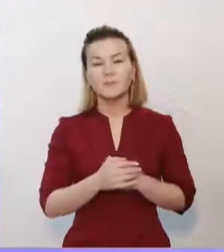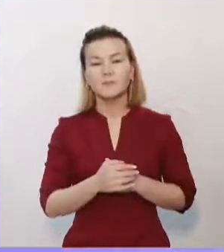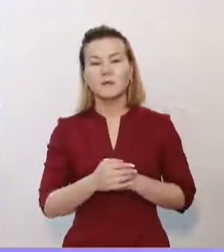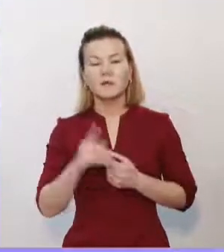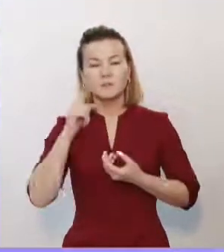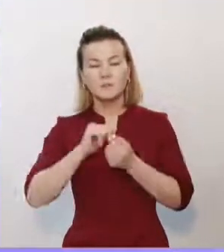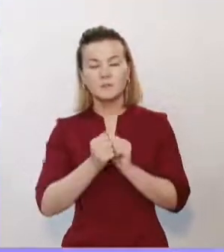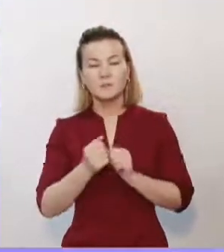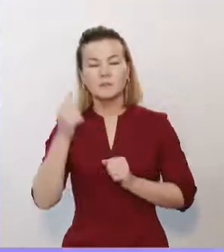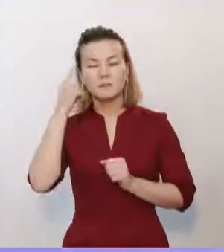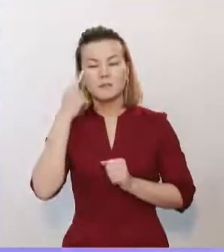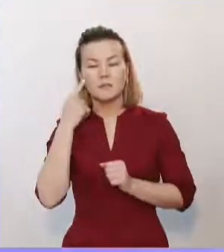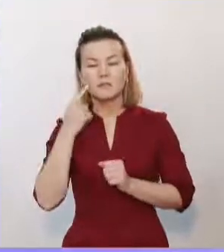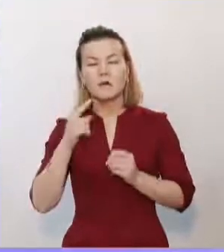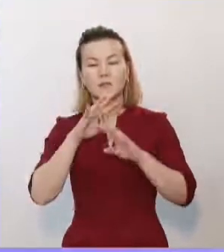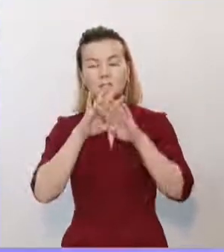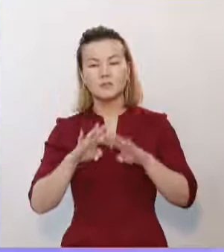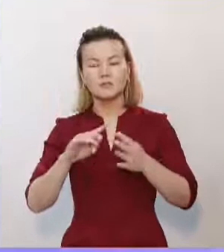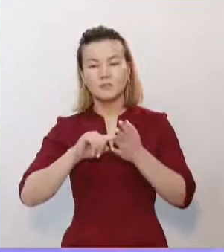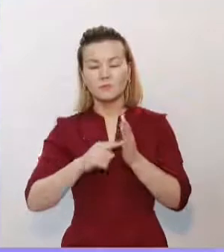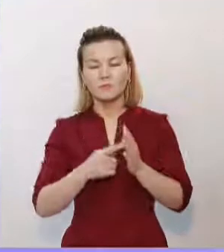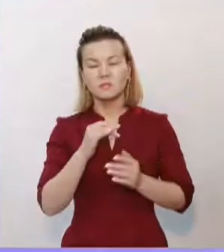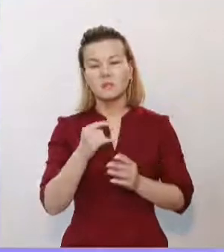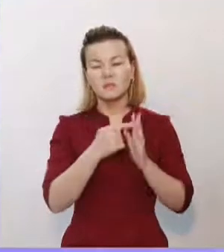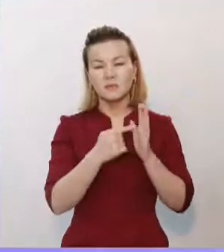Закрепите знания табличного умножения и деления.